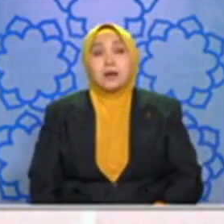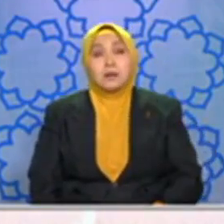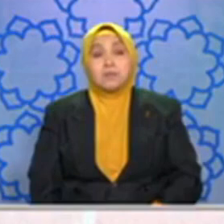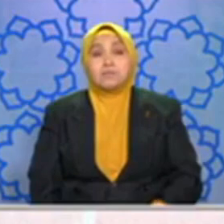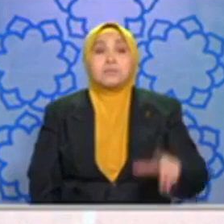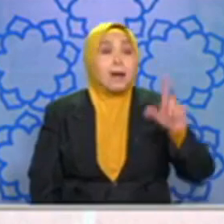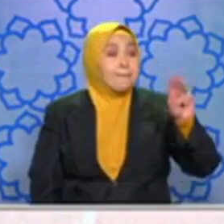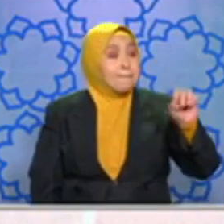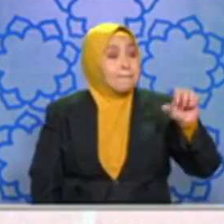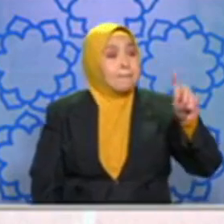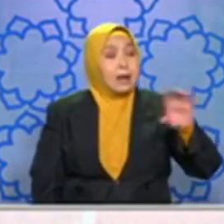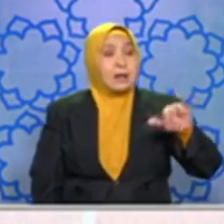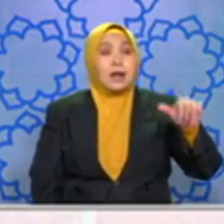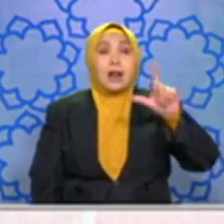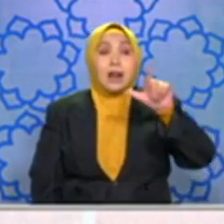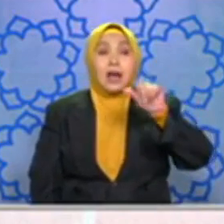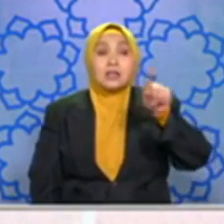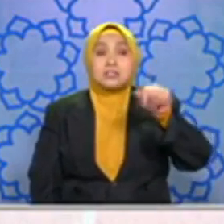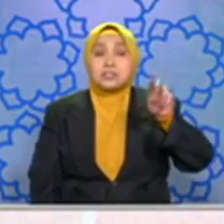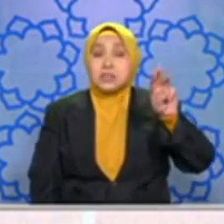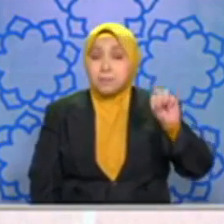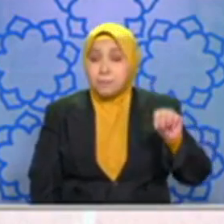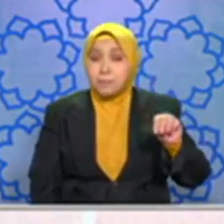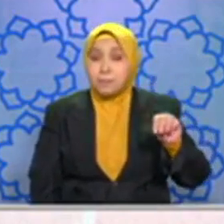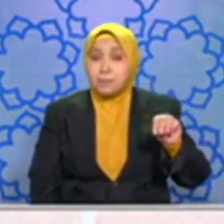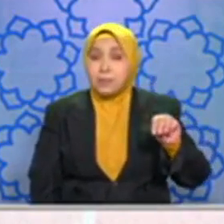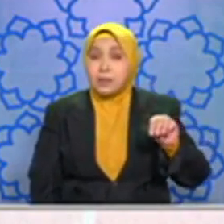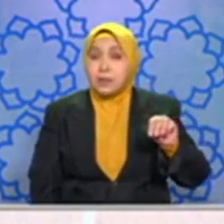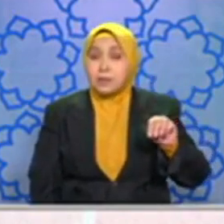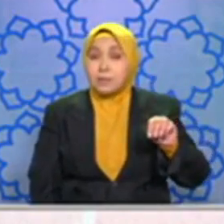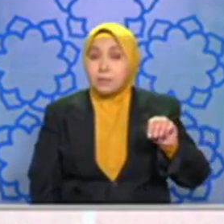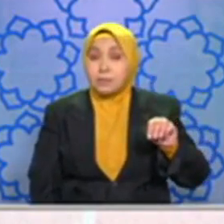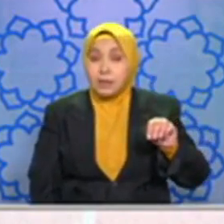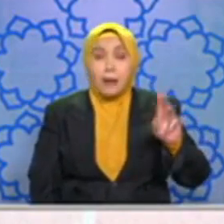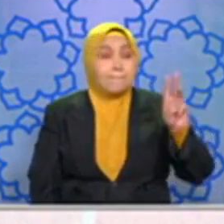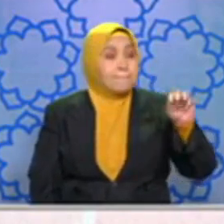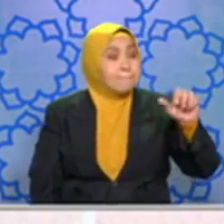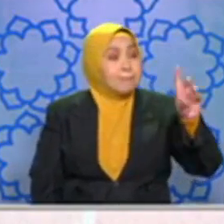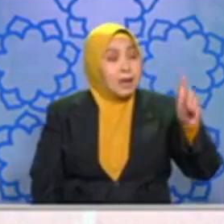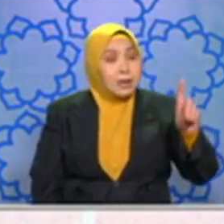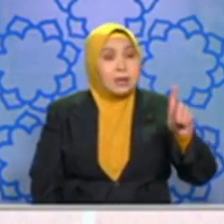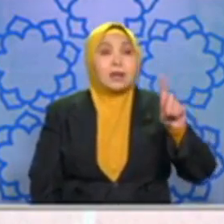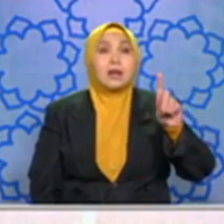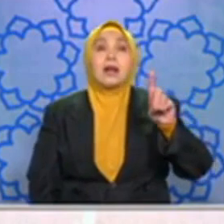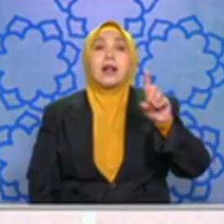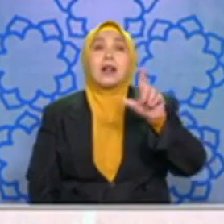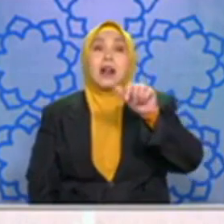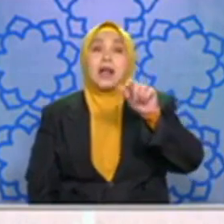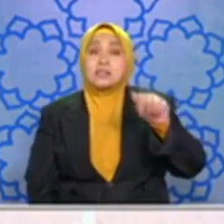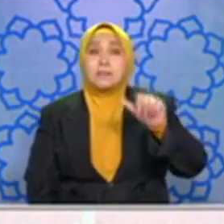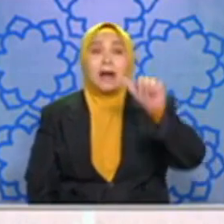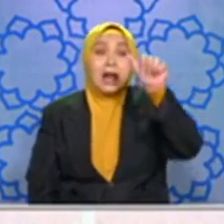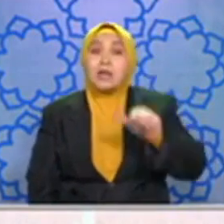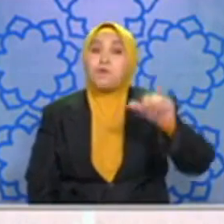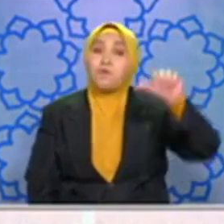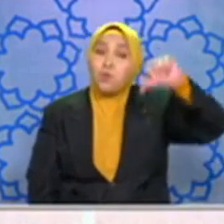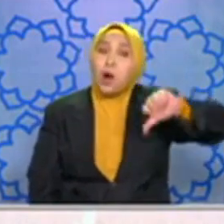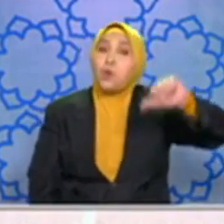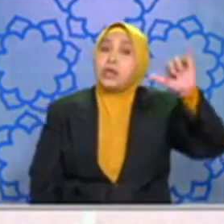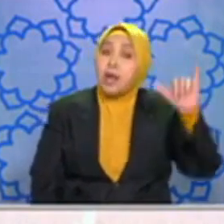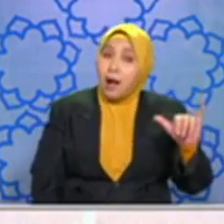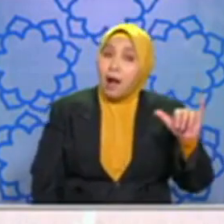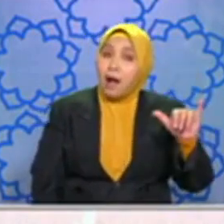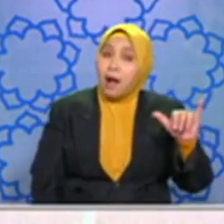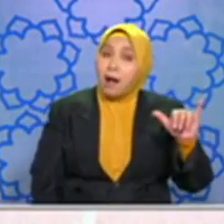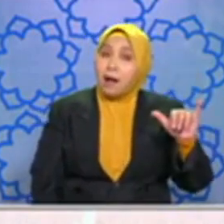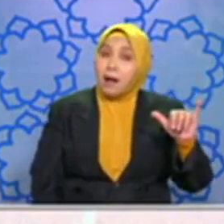mat lazim, mat lazim tu induk dia lah. Mat lazim bila sebut, kita ingat sesuatu, mat lazim bila sebut mat je alif waw ya lah, tak ada benda lain lah.